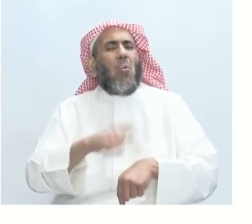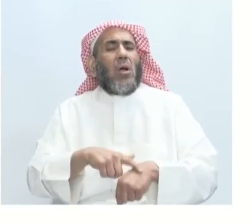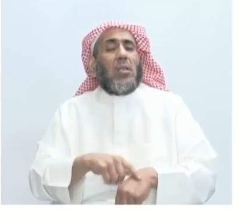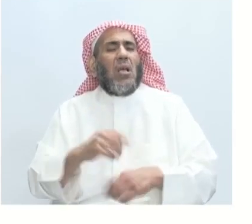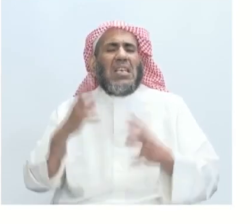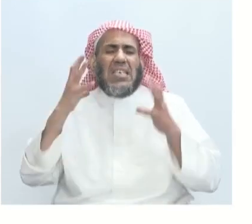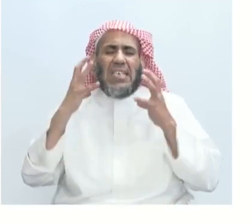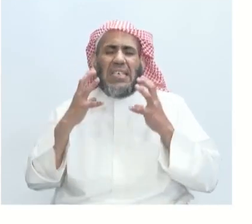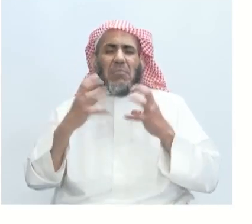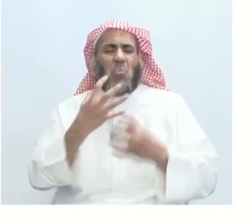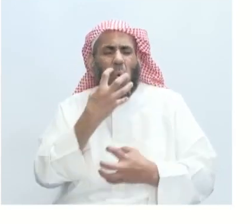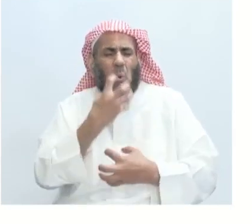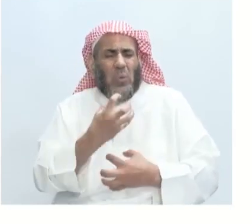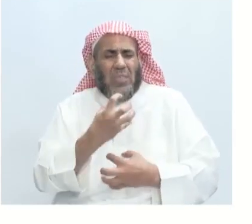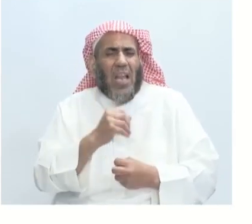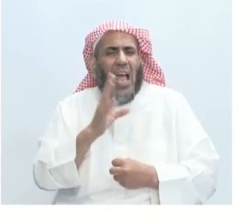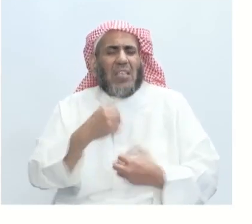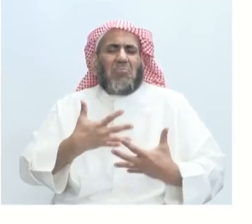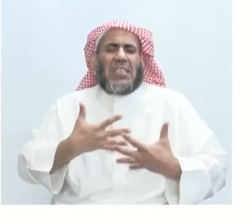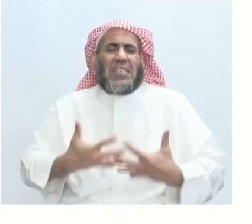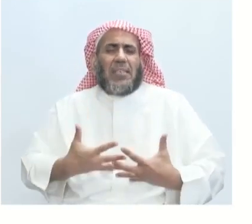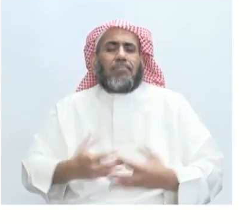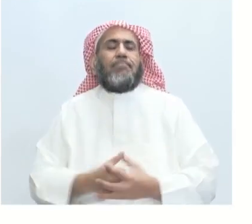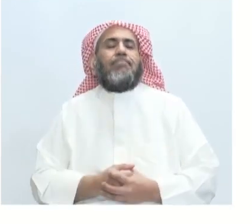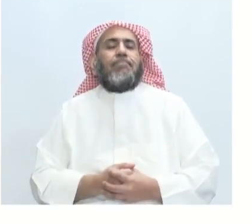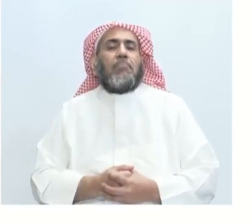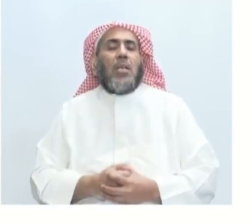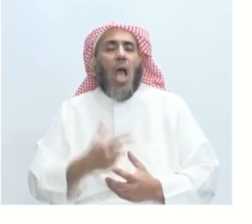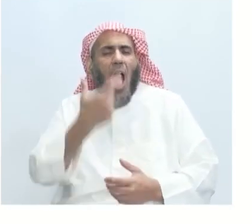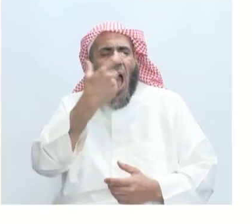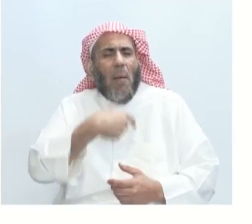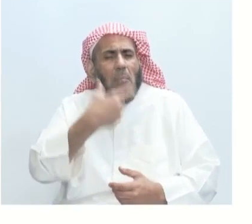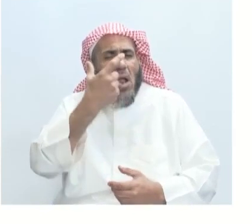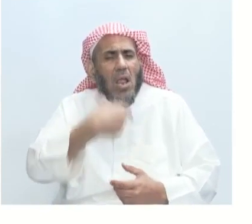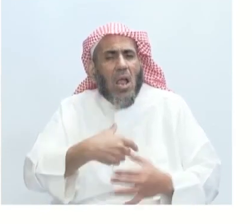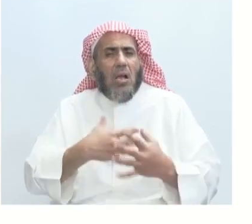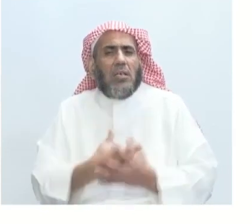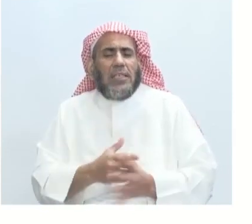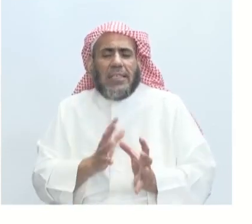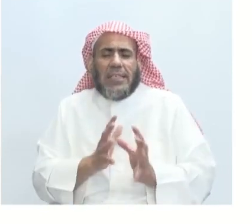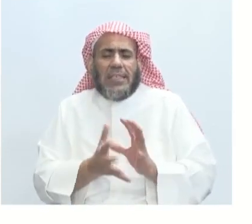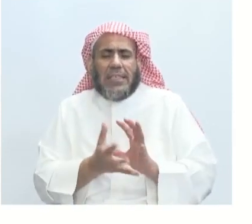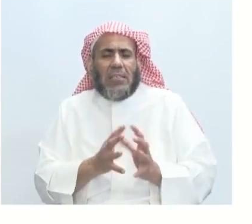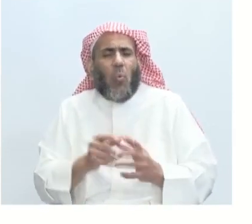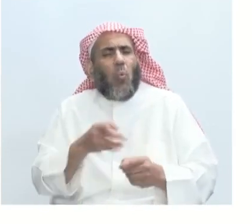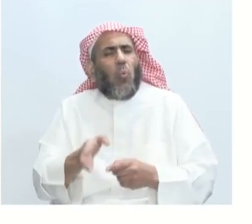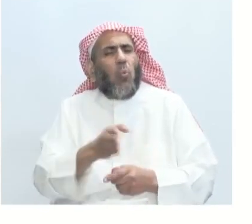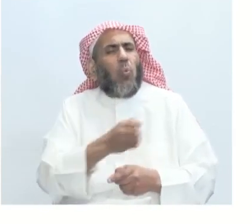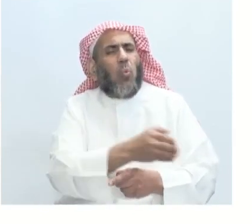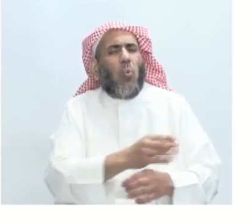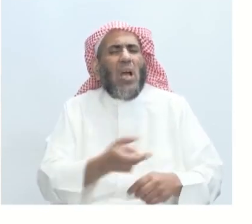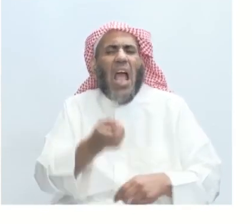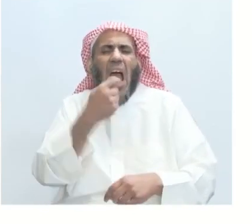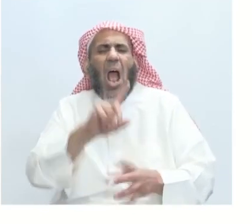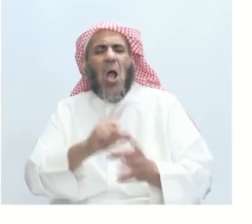هم حزن عدم ارتياح ابكي احيانا ترددت على الكثير من المعالجين